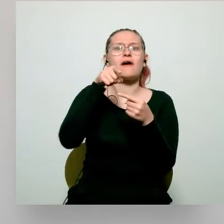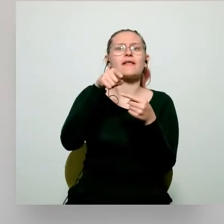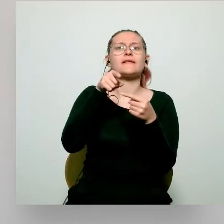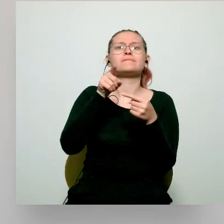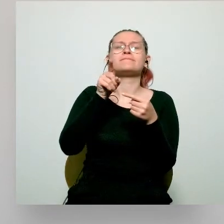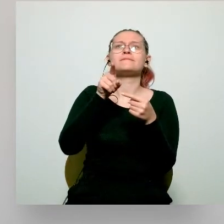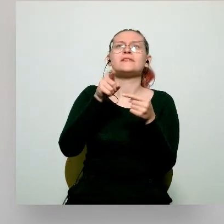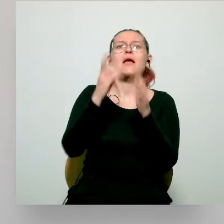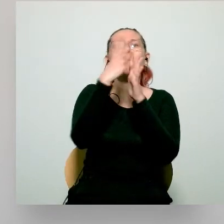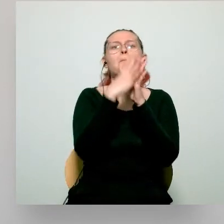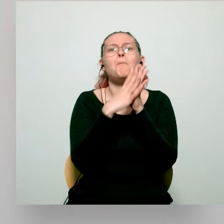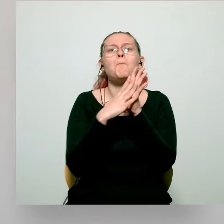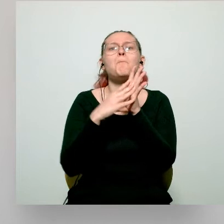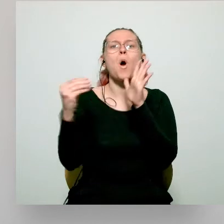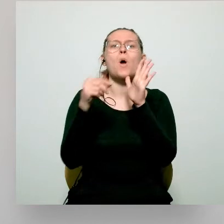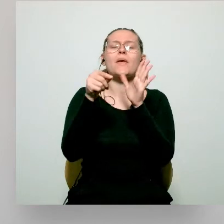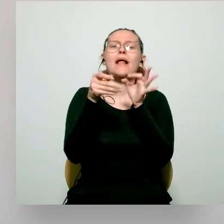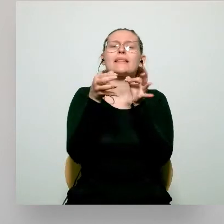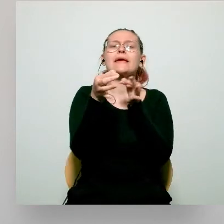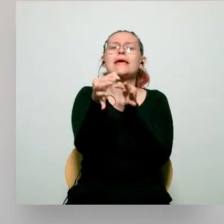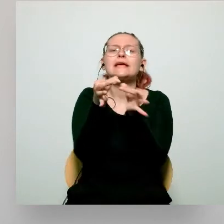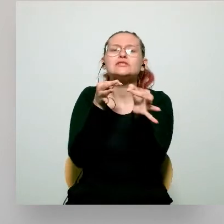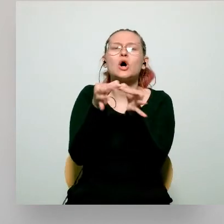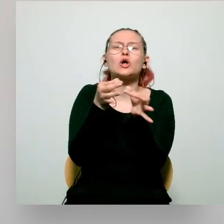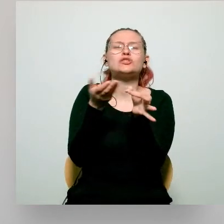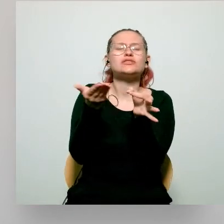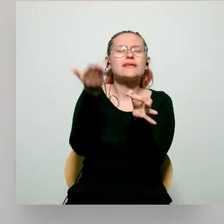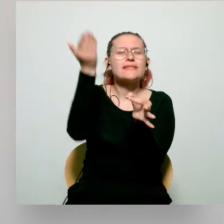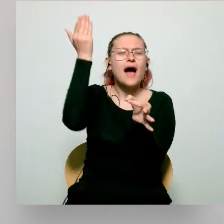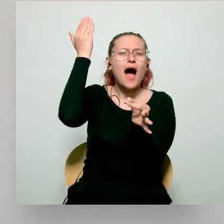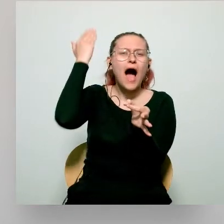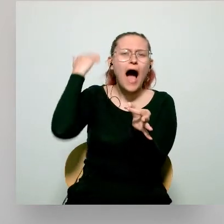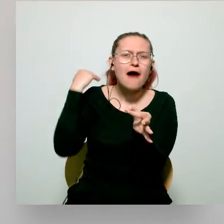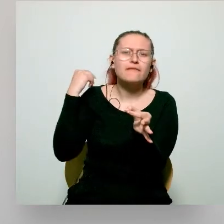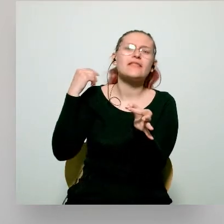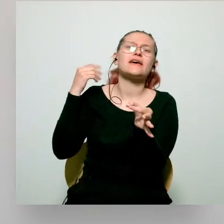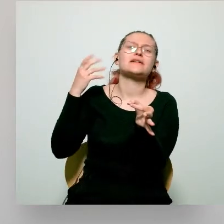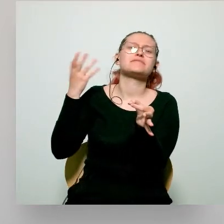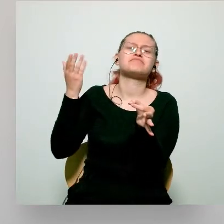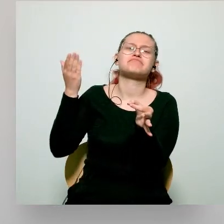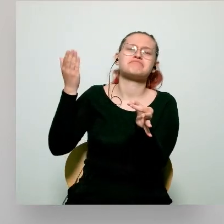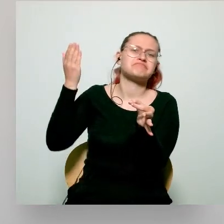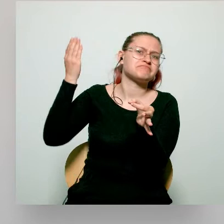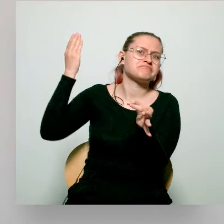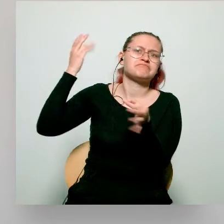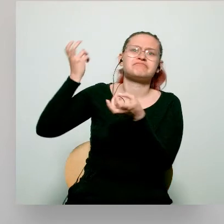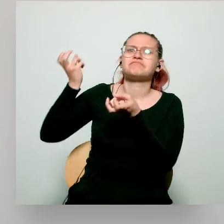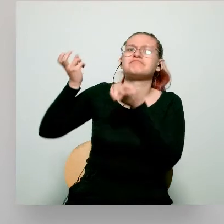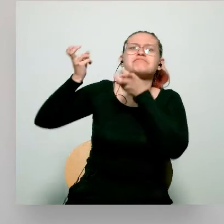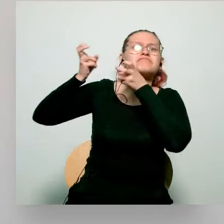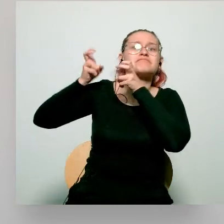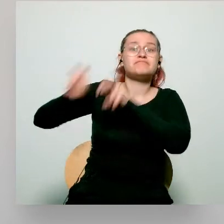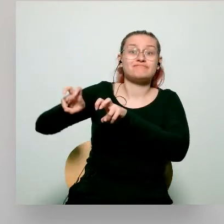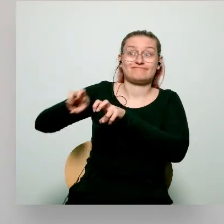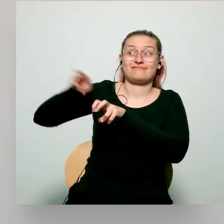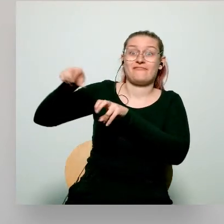schematów, które zostały wymyślone czy też projektowane przez władcę